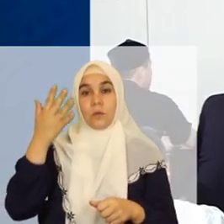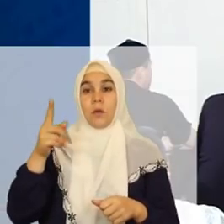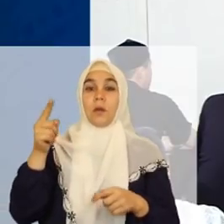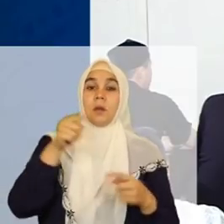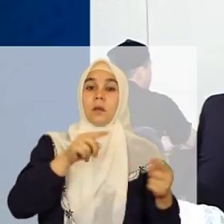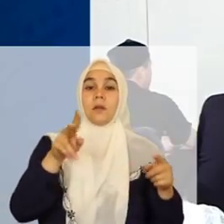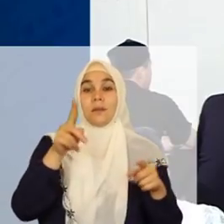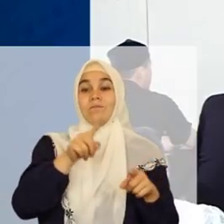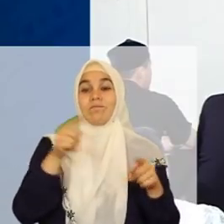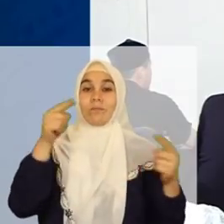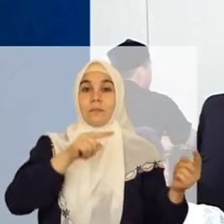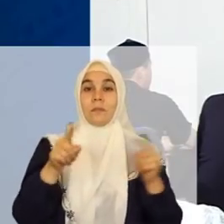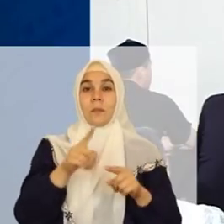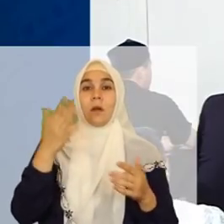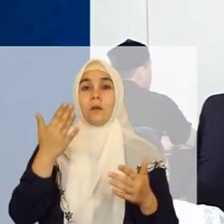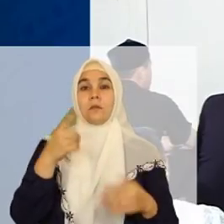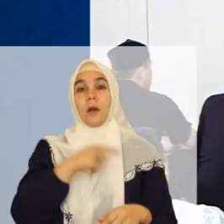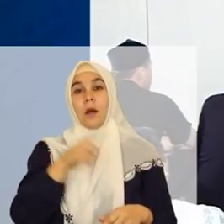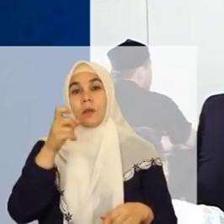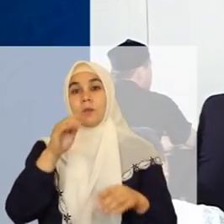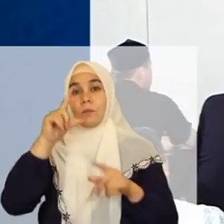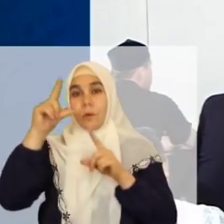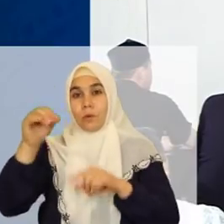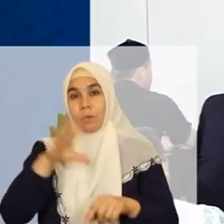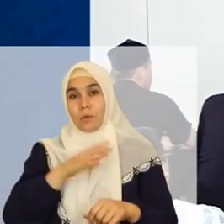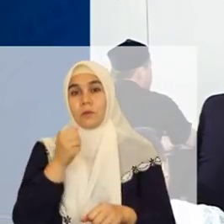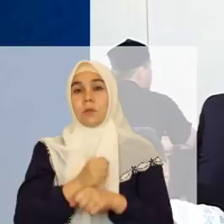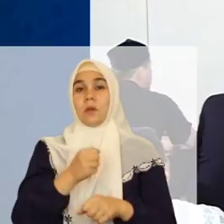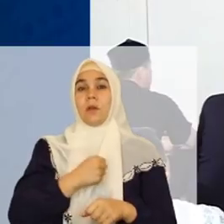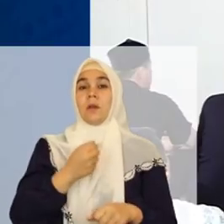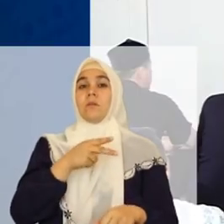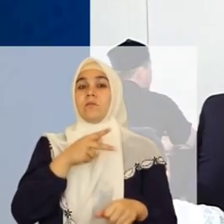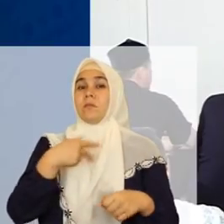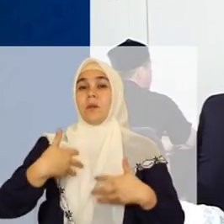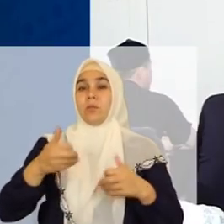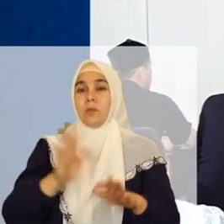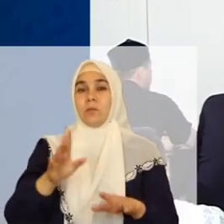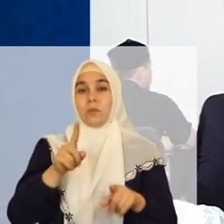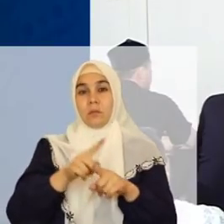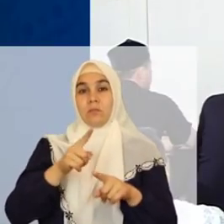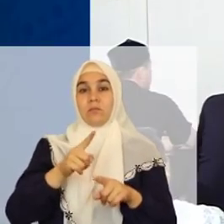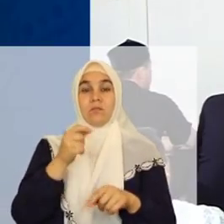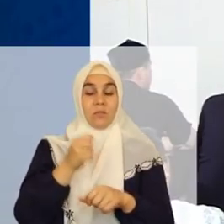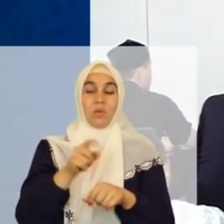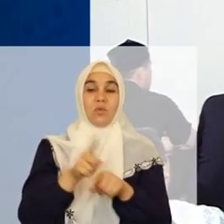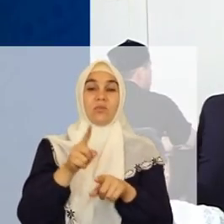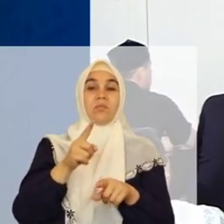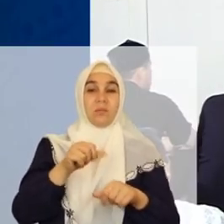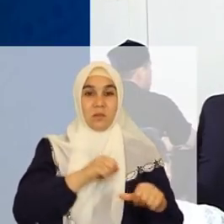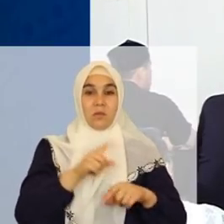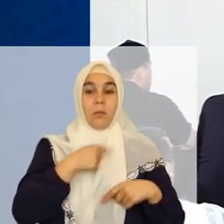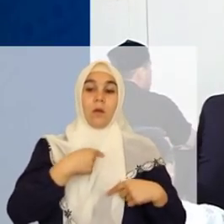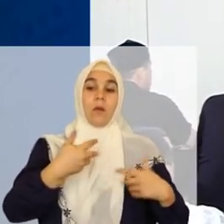Ikkovining o'rtasida. Agar bir u hajni qilib, qildim u ko'nglim chiqmadi, meniki qabul bo'lmasa, eng katta gunoh shu.